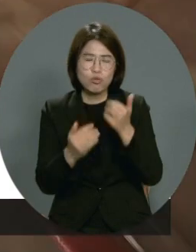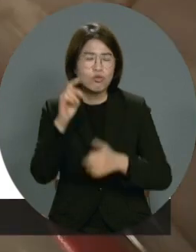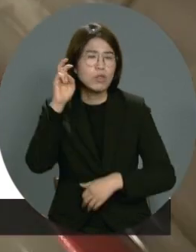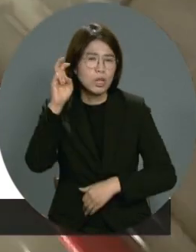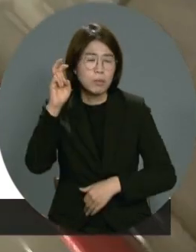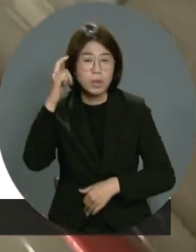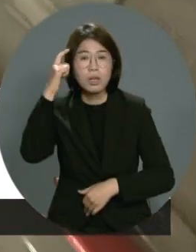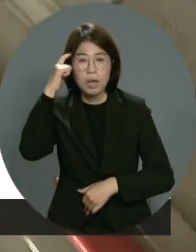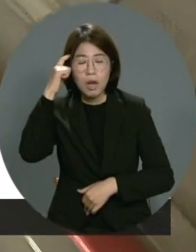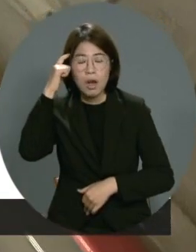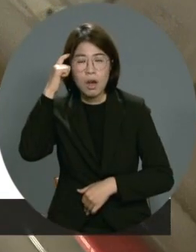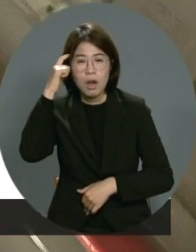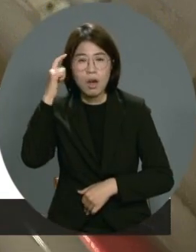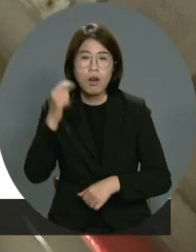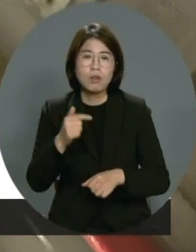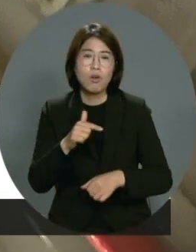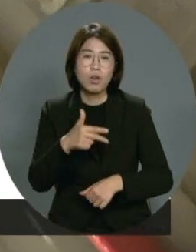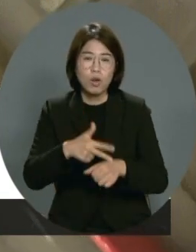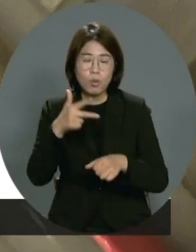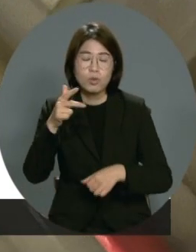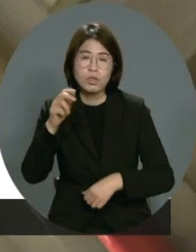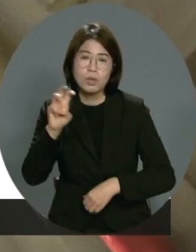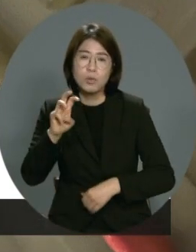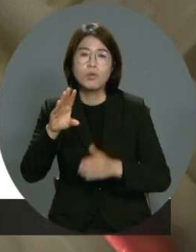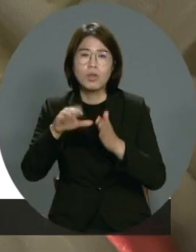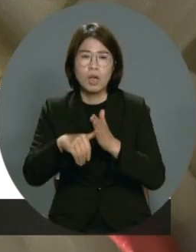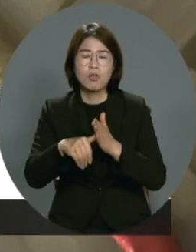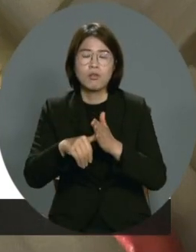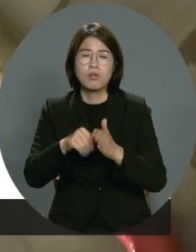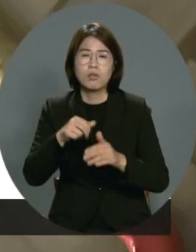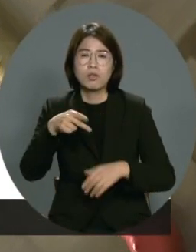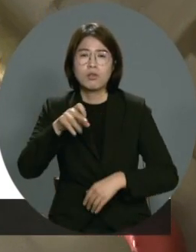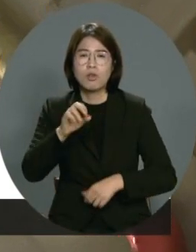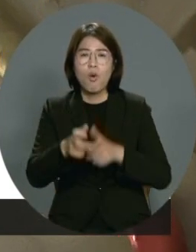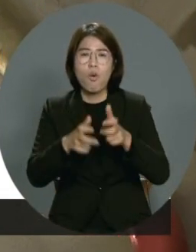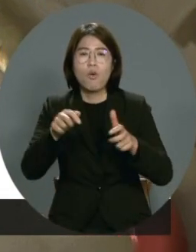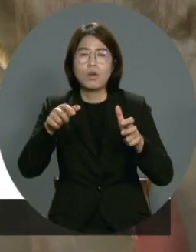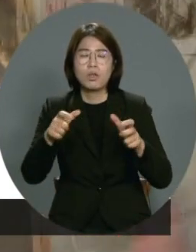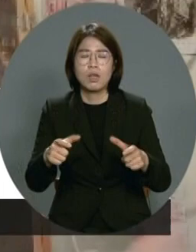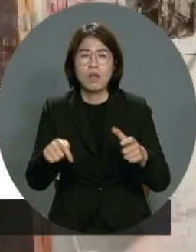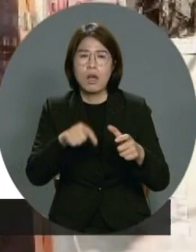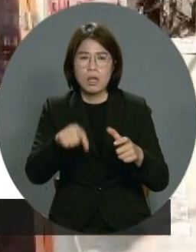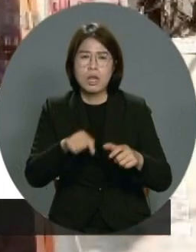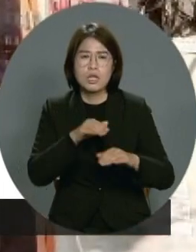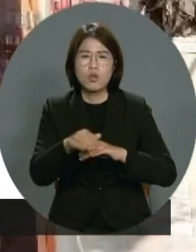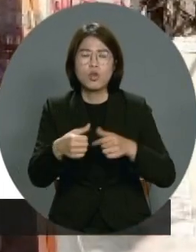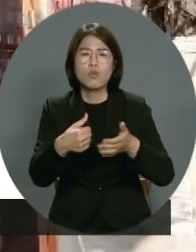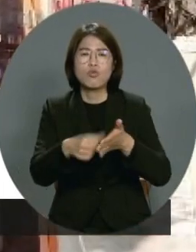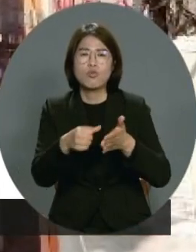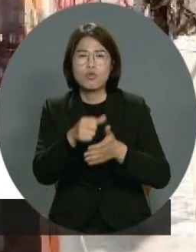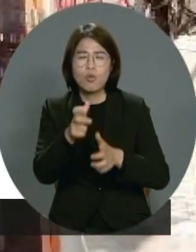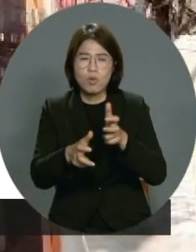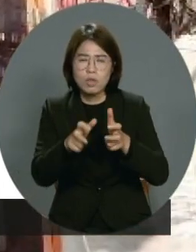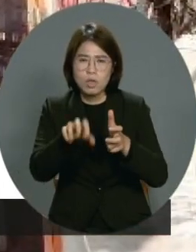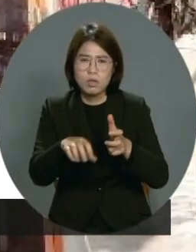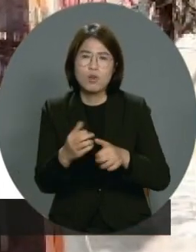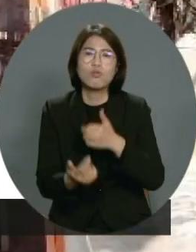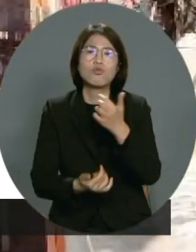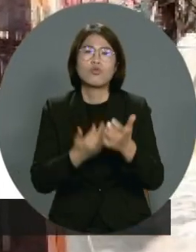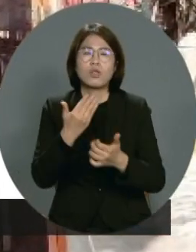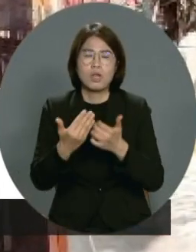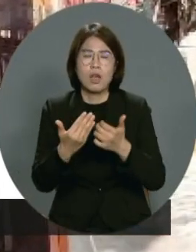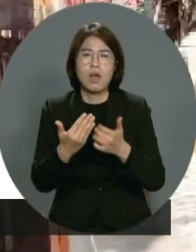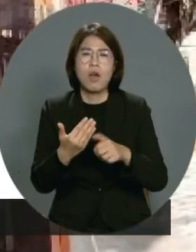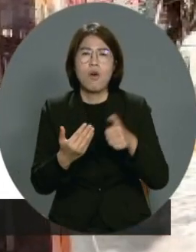오후 7시 반쯤에는 대구 달서구 대천동 성서공단 내 자동차 부품공장에서 불이나 공장